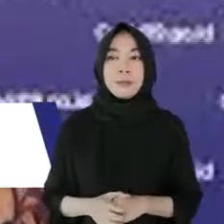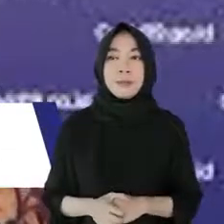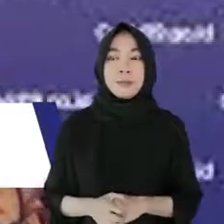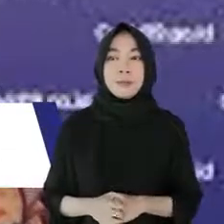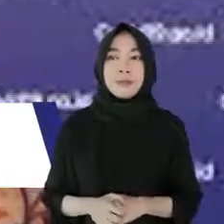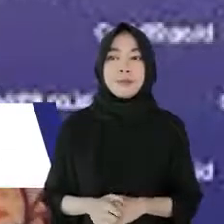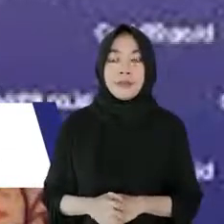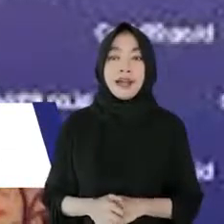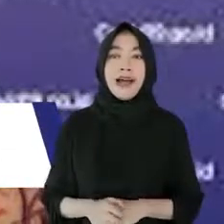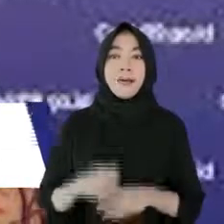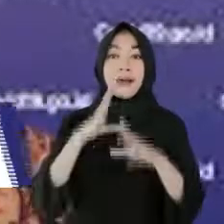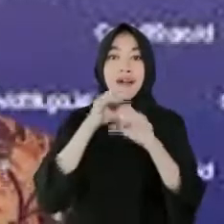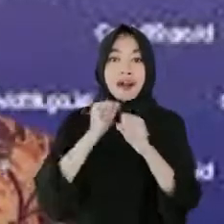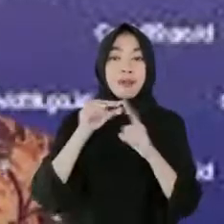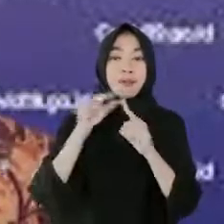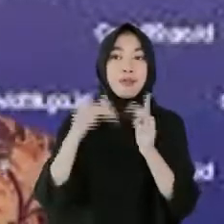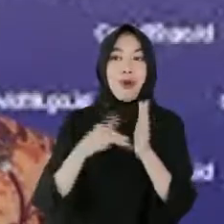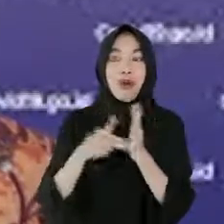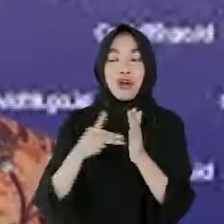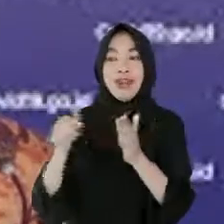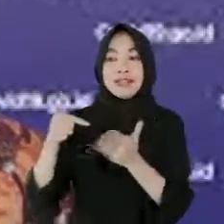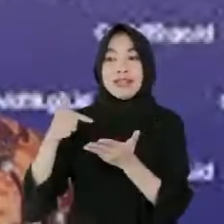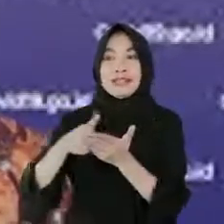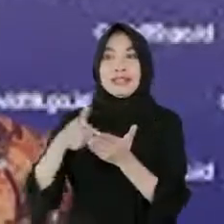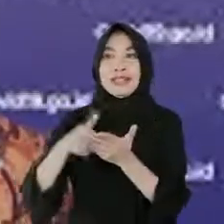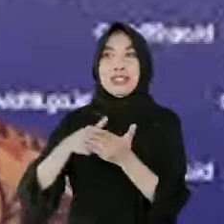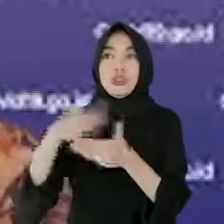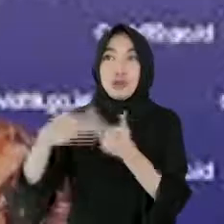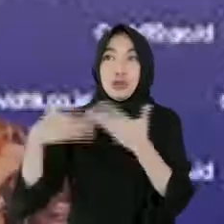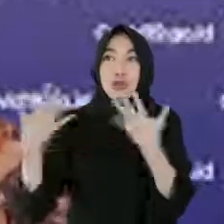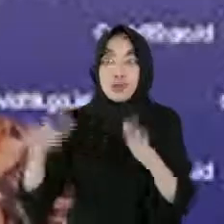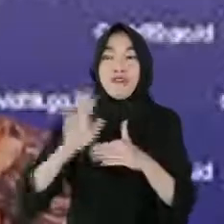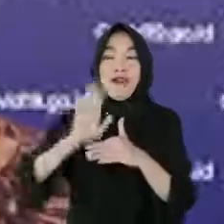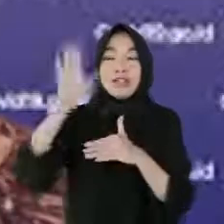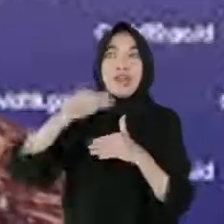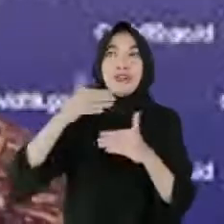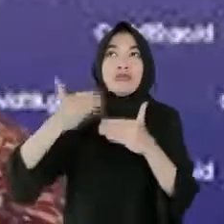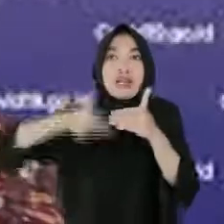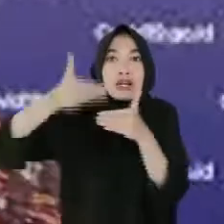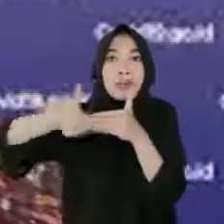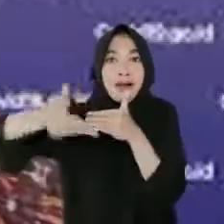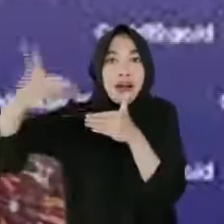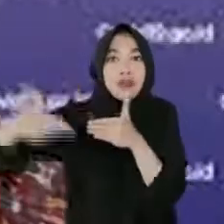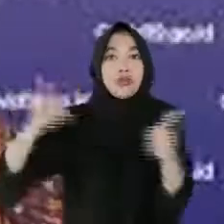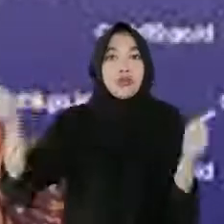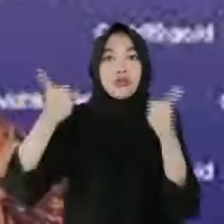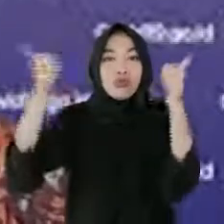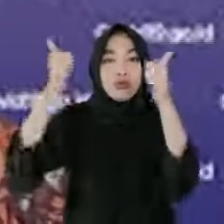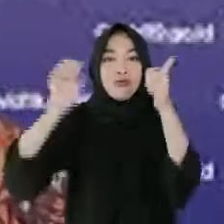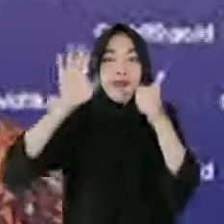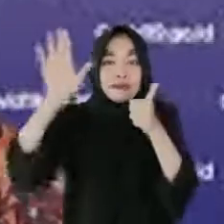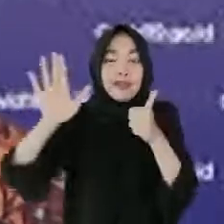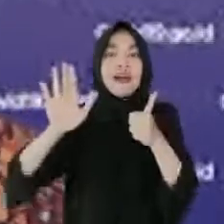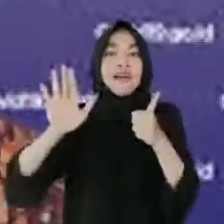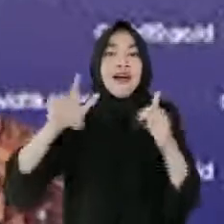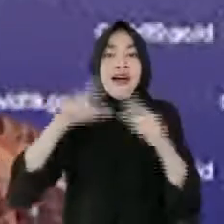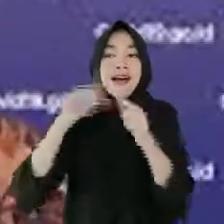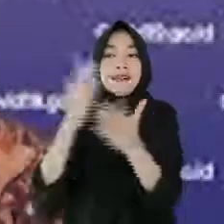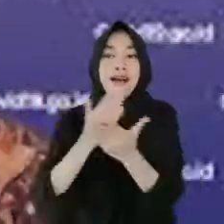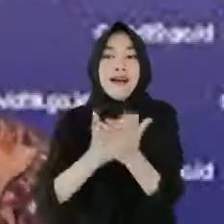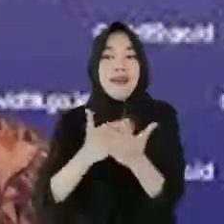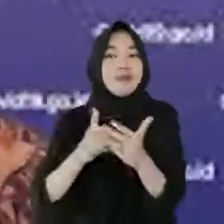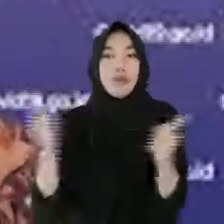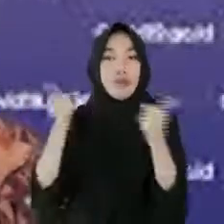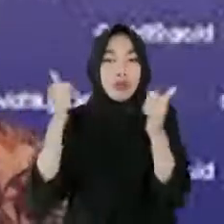meninggalkan jejak yang baik bukan hanya di dalam memode penyelenggaraan sistem tujuan dan tertib